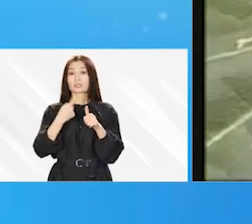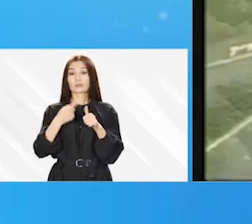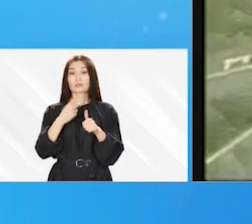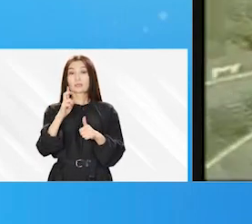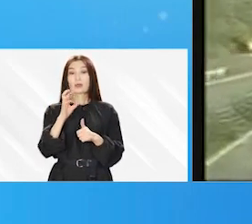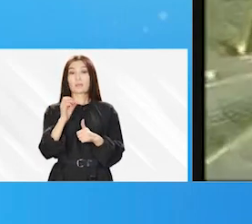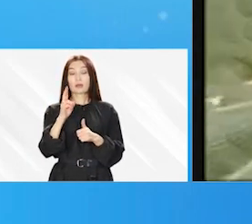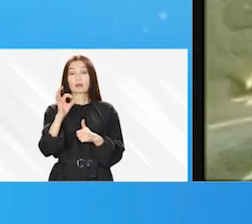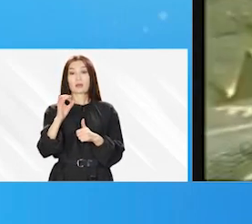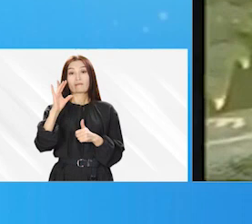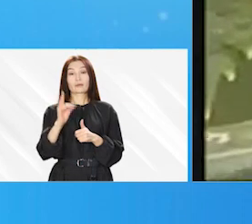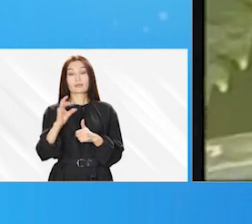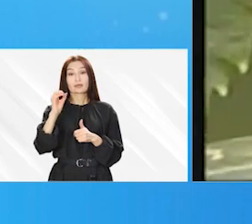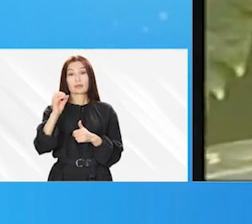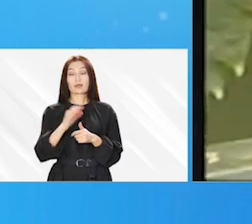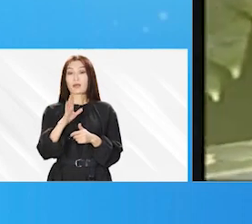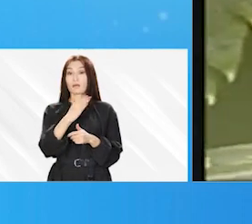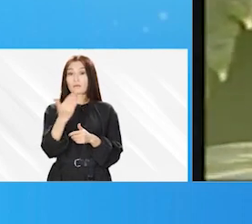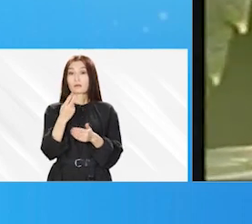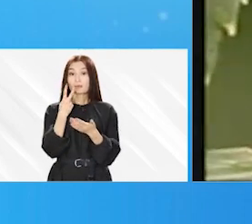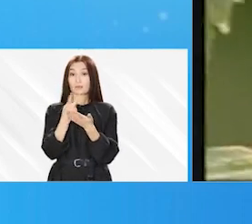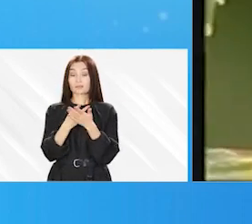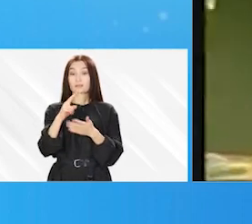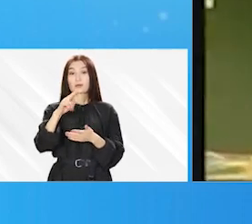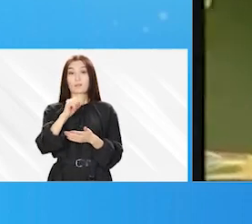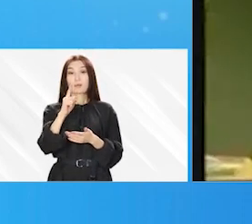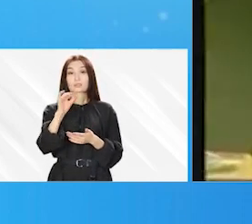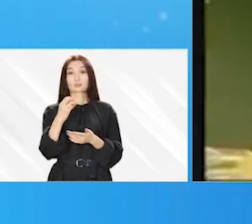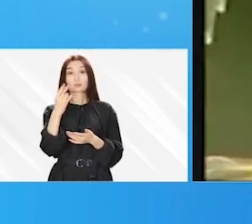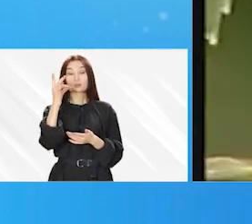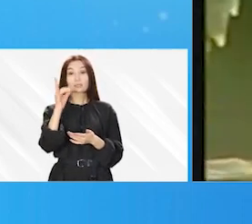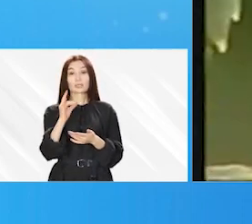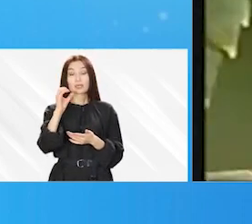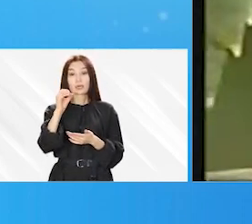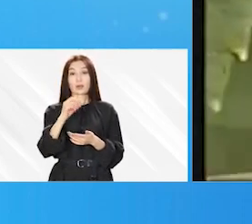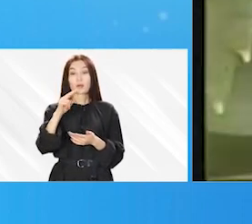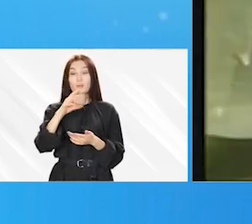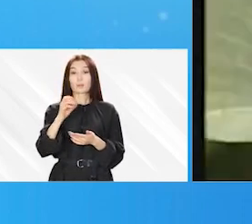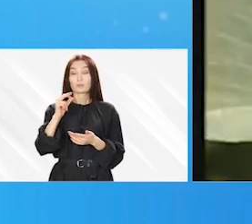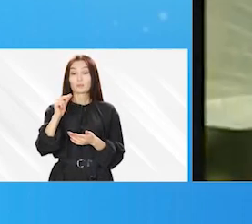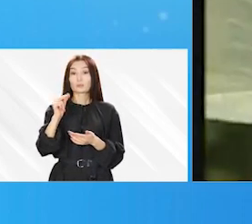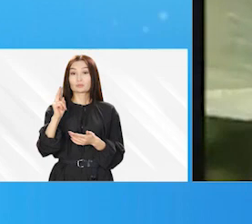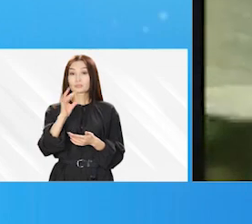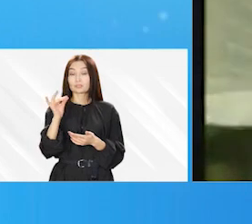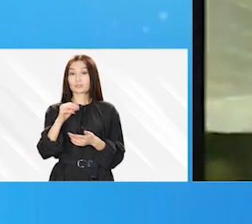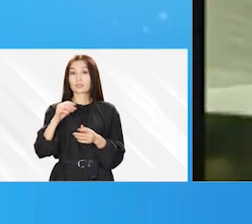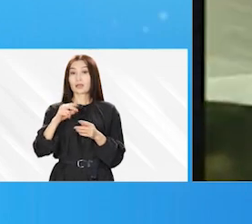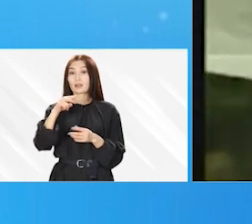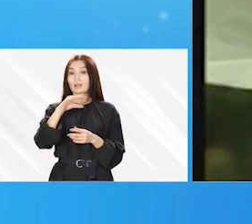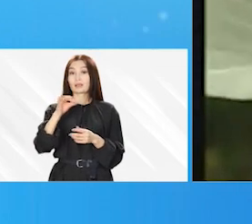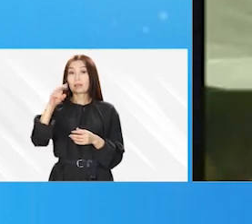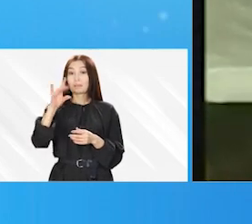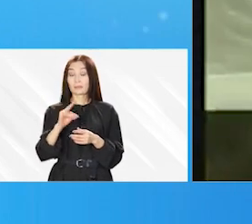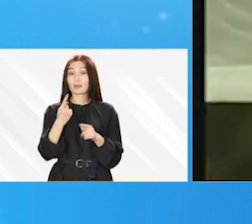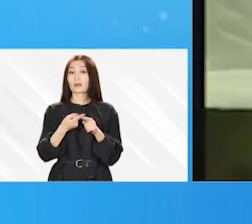почками вы видите пазушные почки липы а это